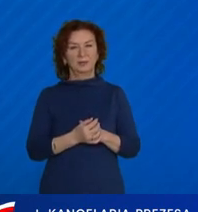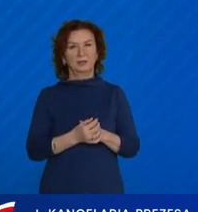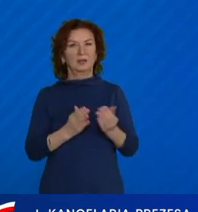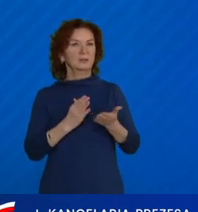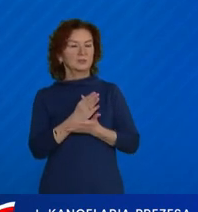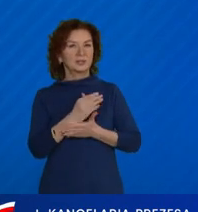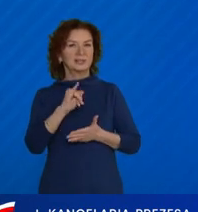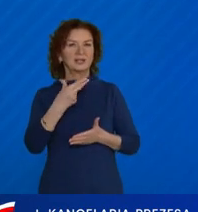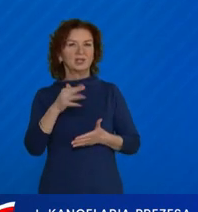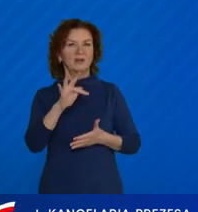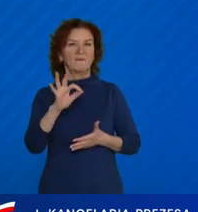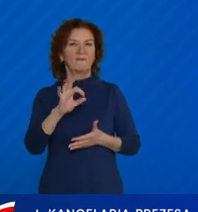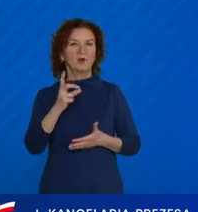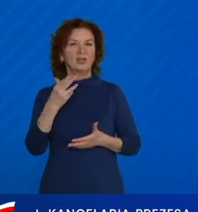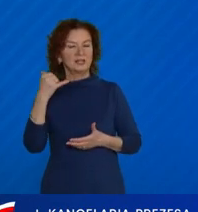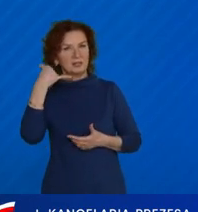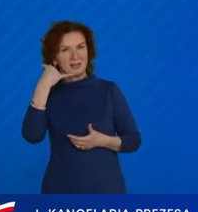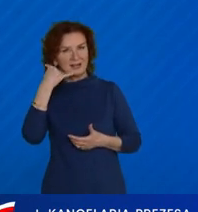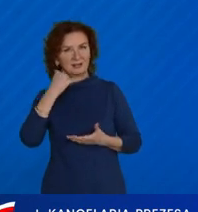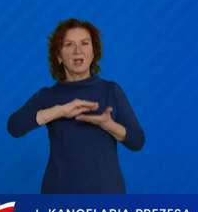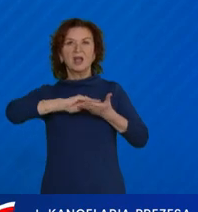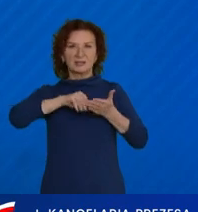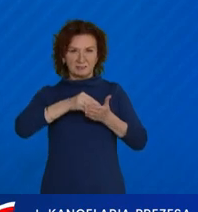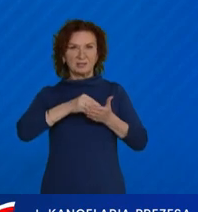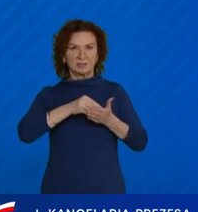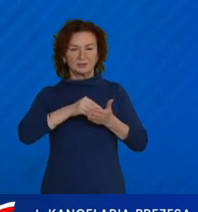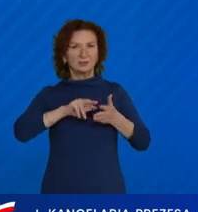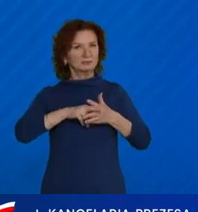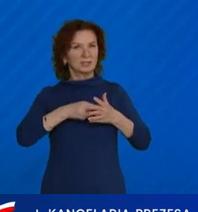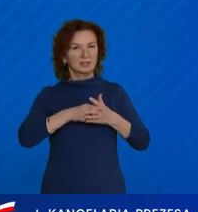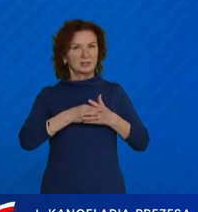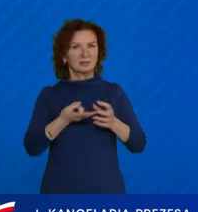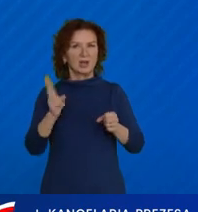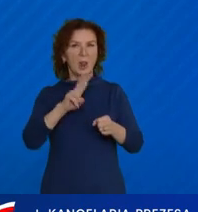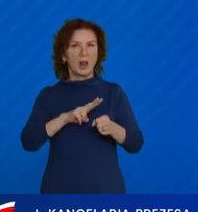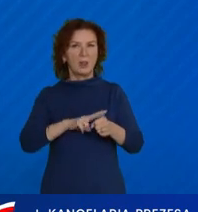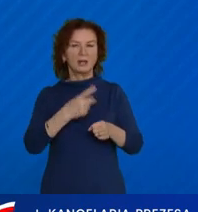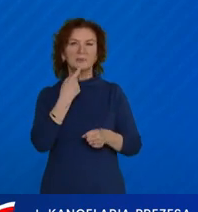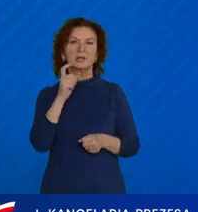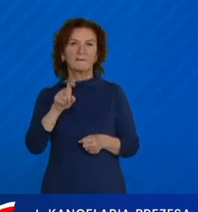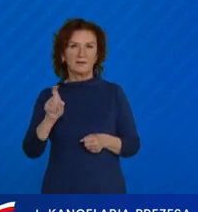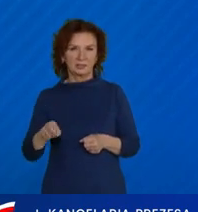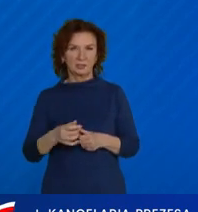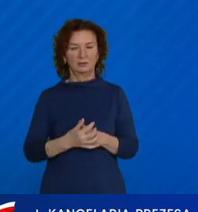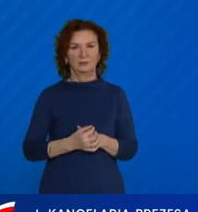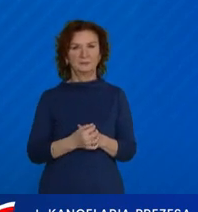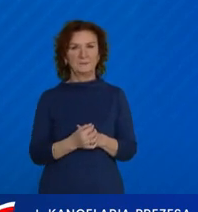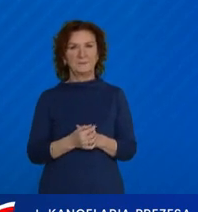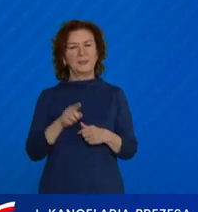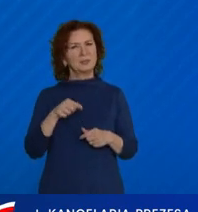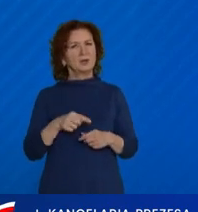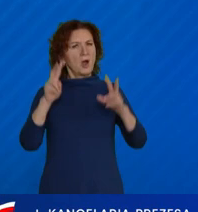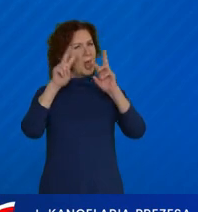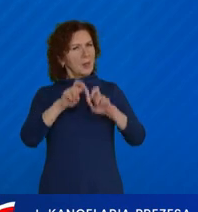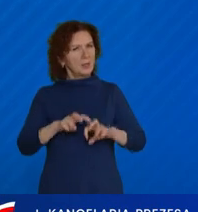pośrednictwem infolinii zapisać się na termin jeszcze kwietniowy. My to przerabiamy, proszę Państwa,